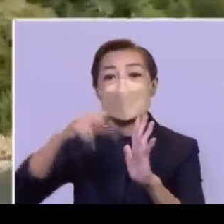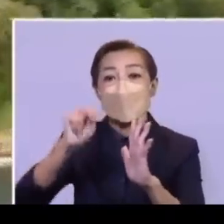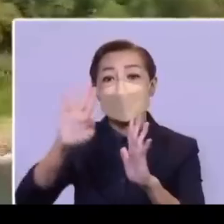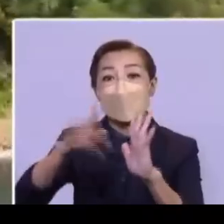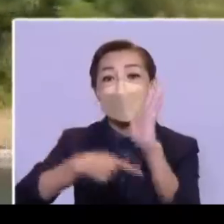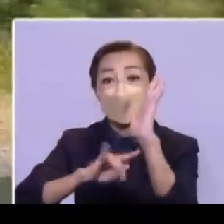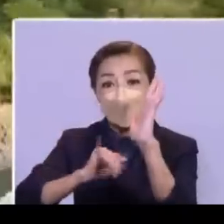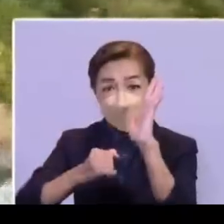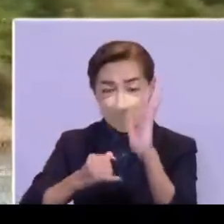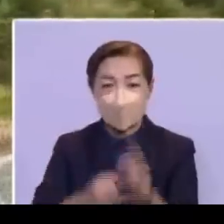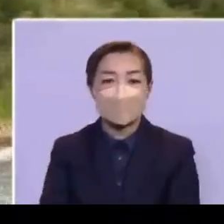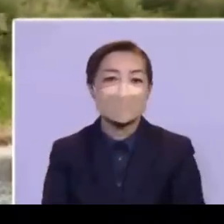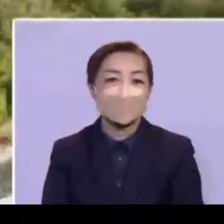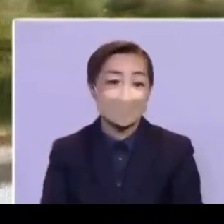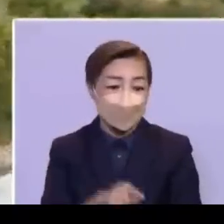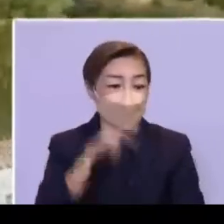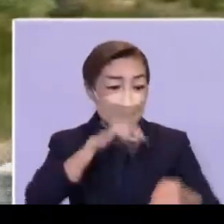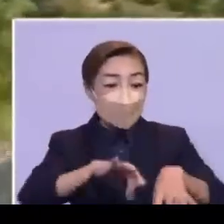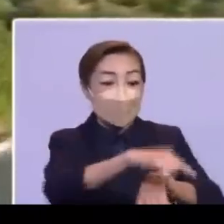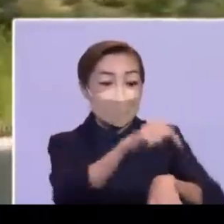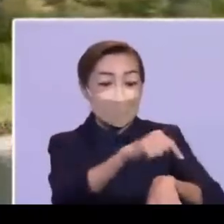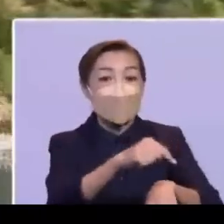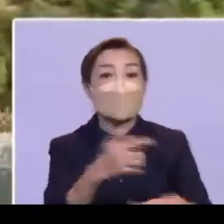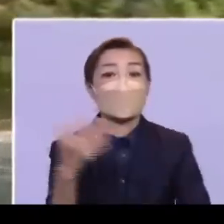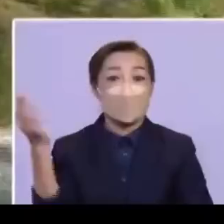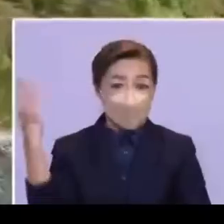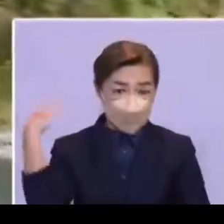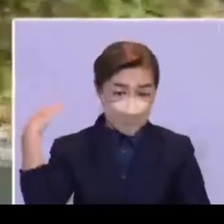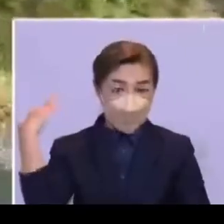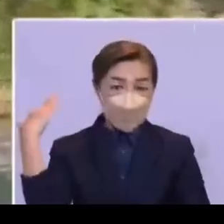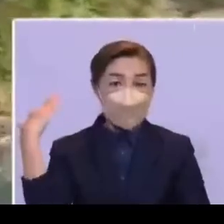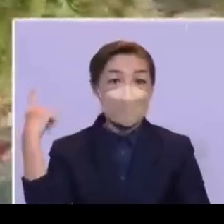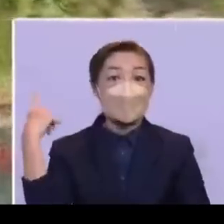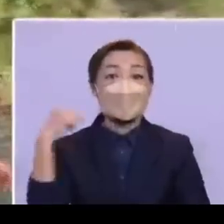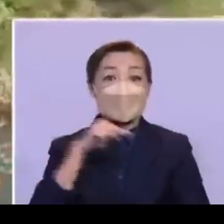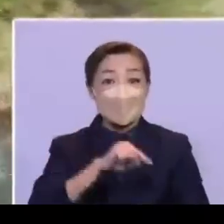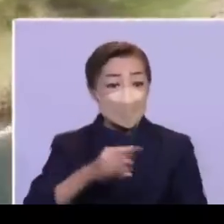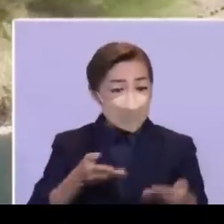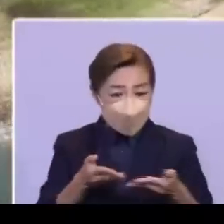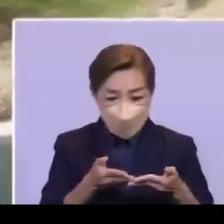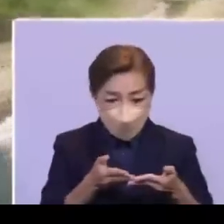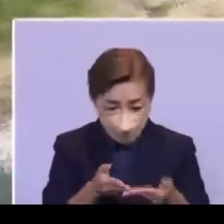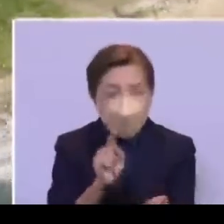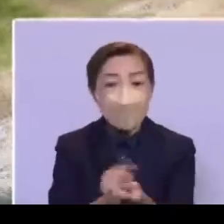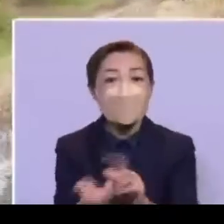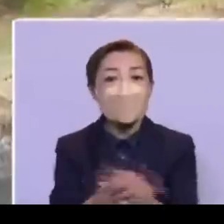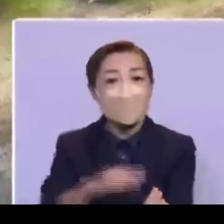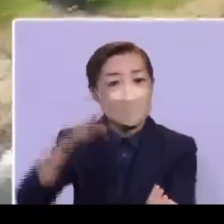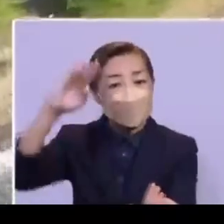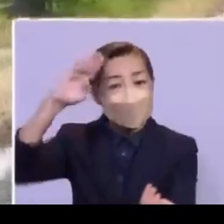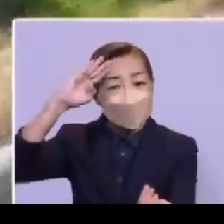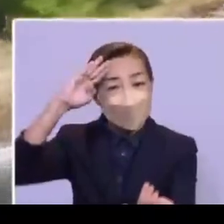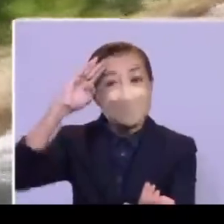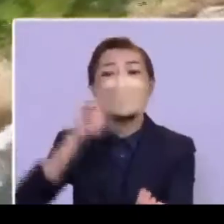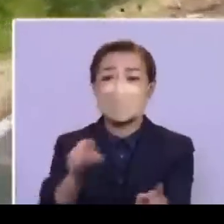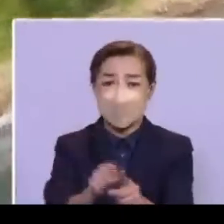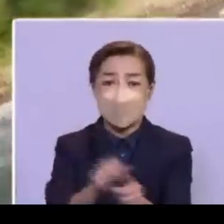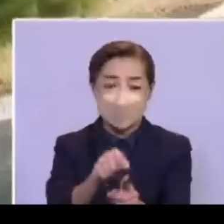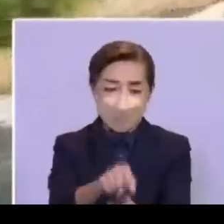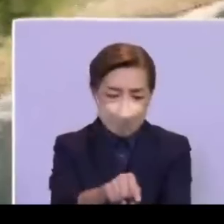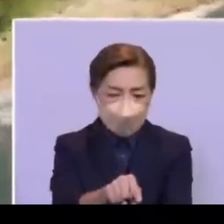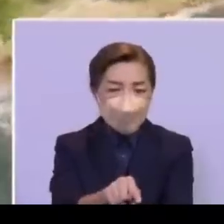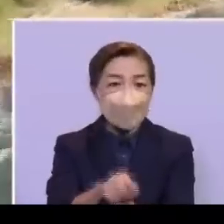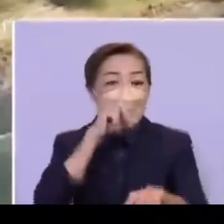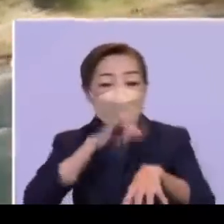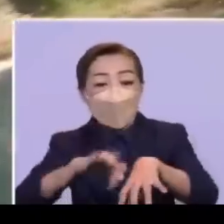สำหรับพิกัดนี้เมื่อวานนี้ก็มีชาวประมงพบทหารศพทหารนะคะเป็นของเรือหลวงสุโขทัยเนี่ยบริเวณ